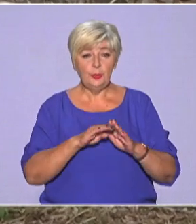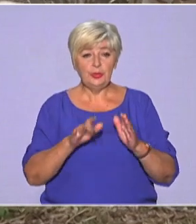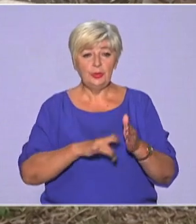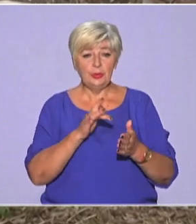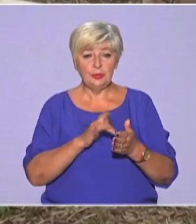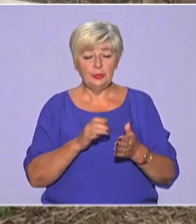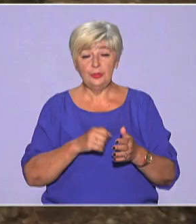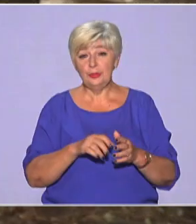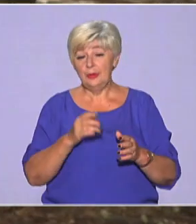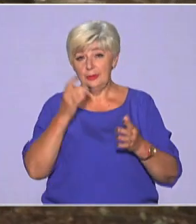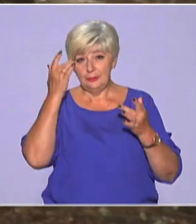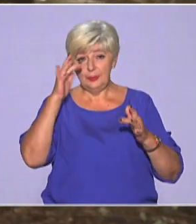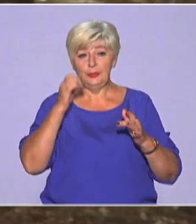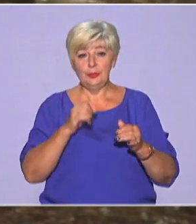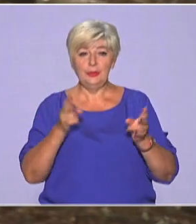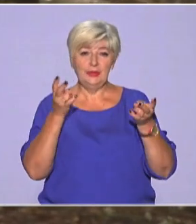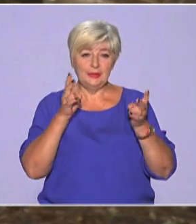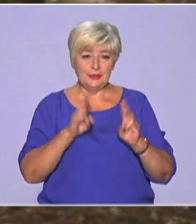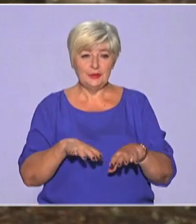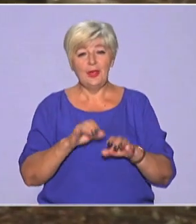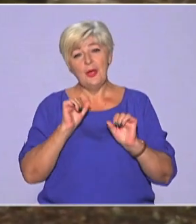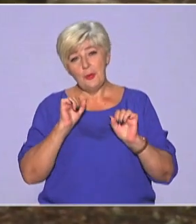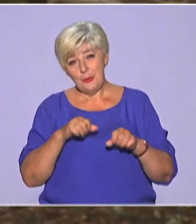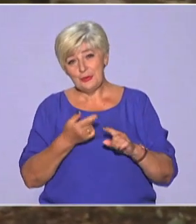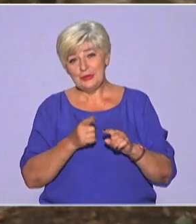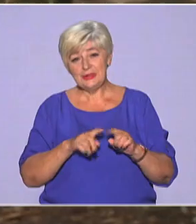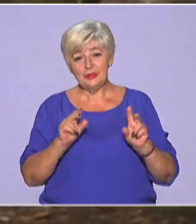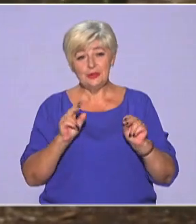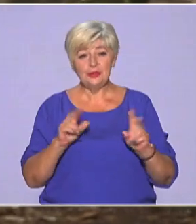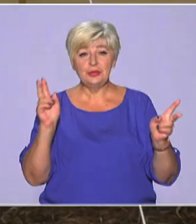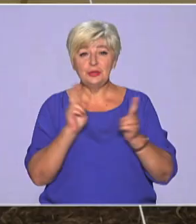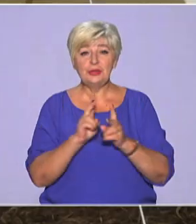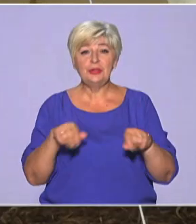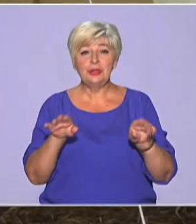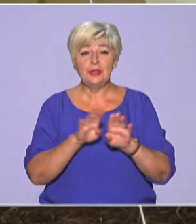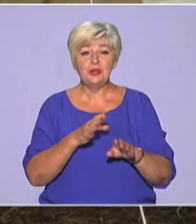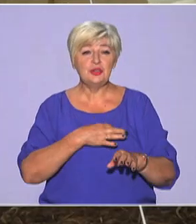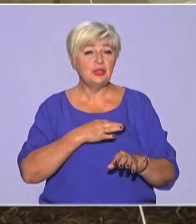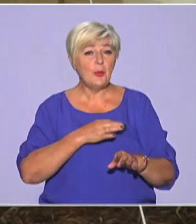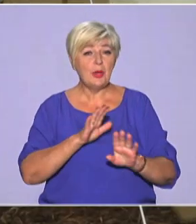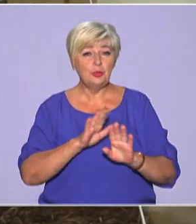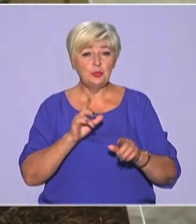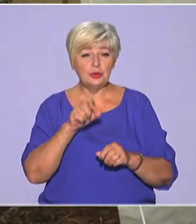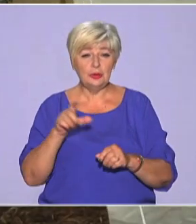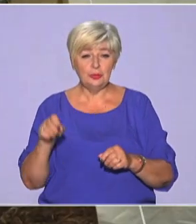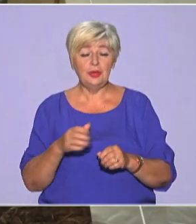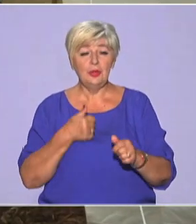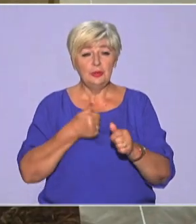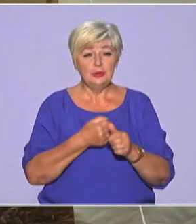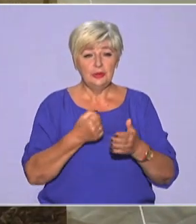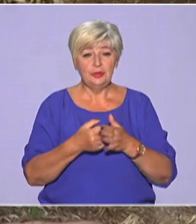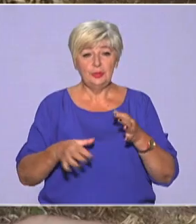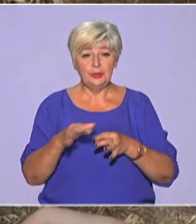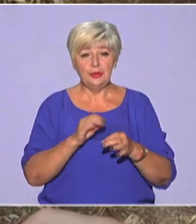випадково та залишилися. Каже, може це на щастя. Зустріла таких же небайдужих людей, як і сама. Долучилась до проєкту